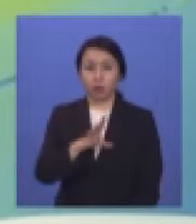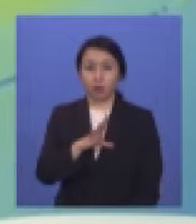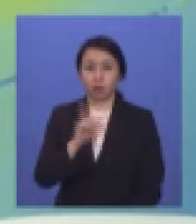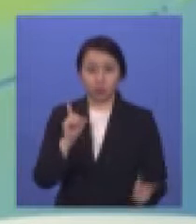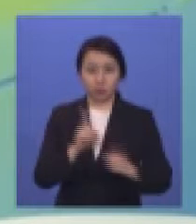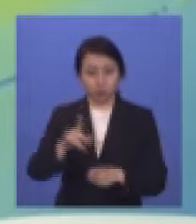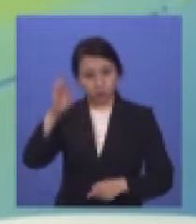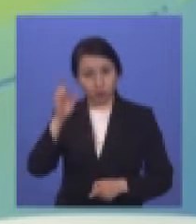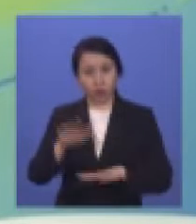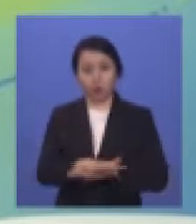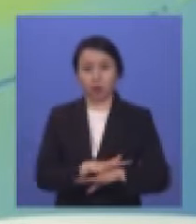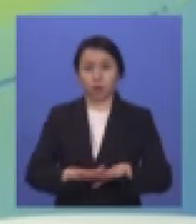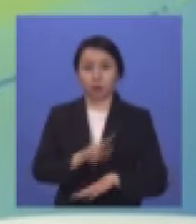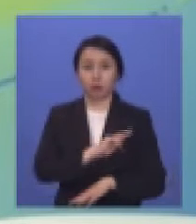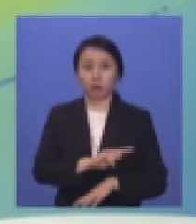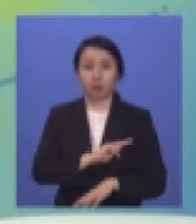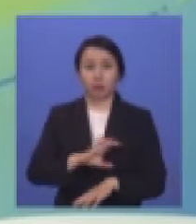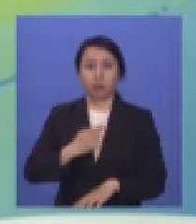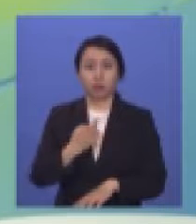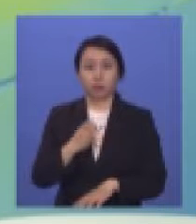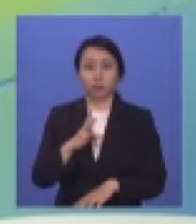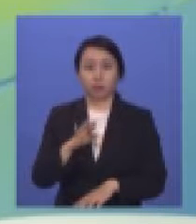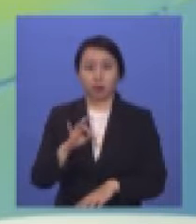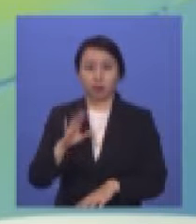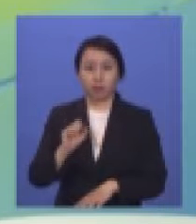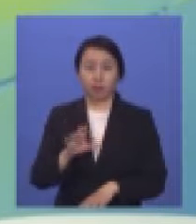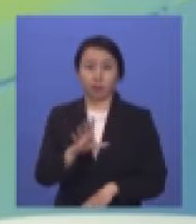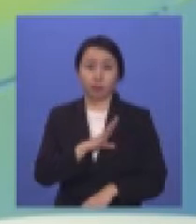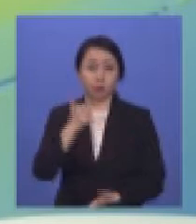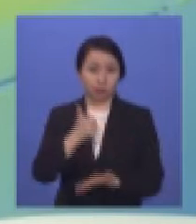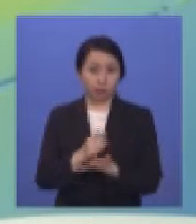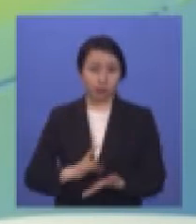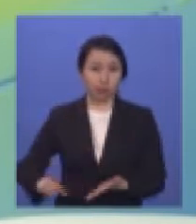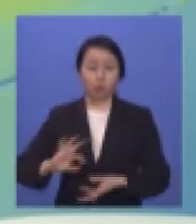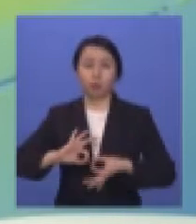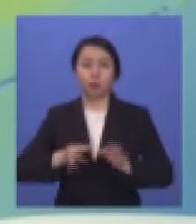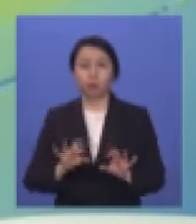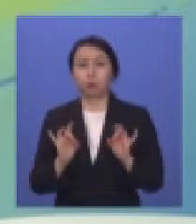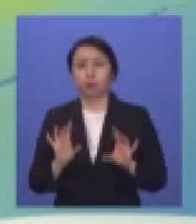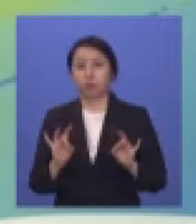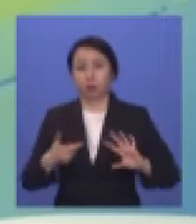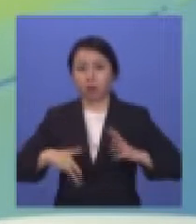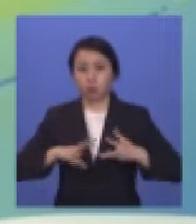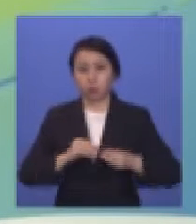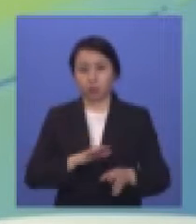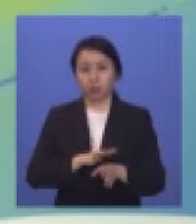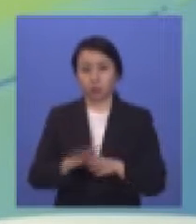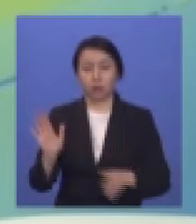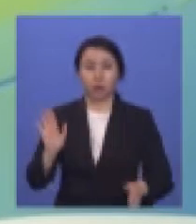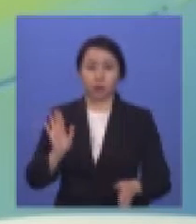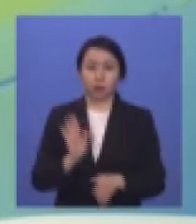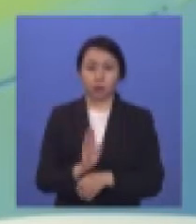принял государственного и общественного деятеля Бердибека Сапарбаева. Бывший глава региона подробно доложил о